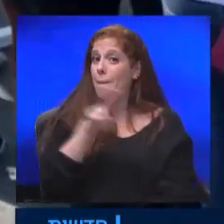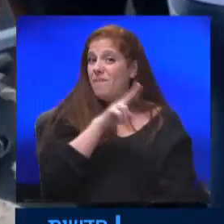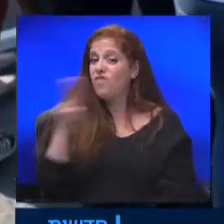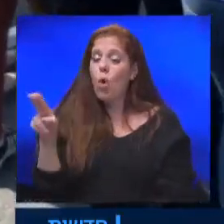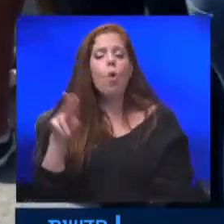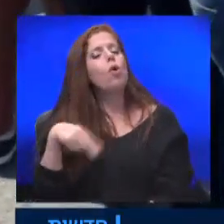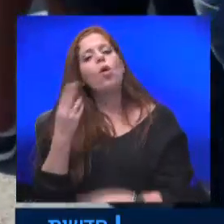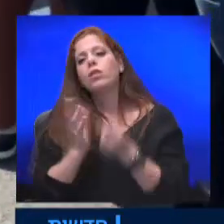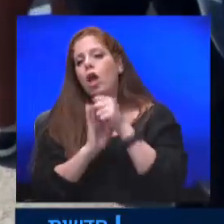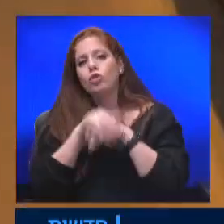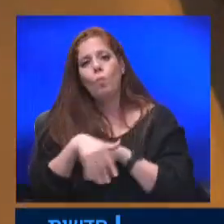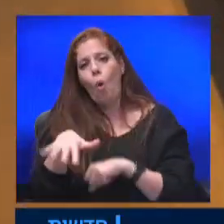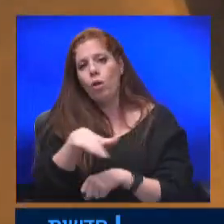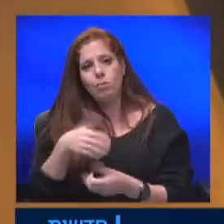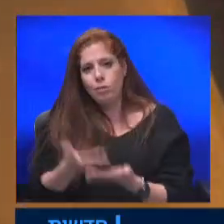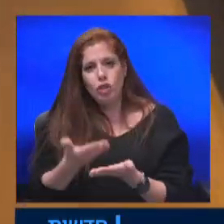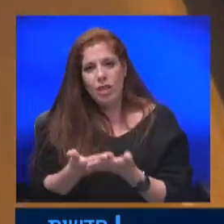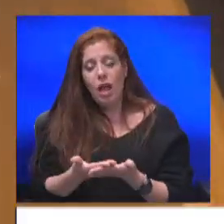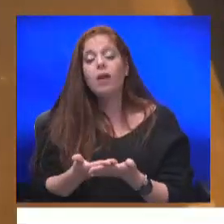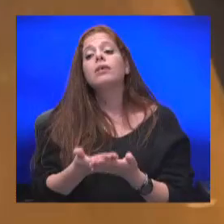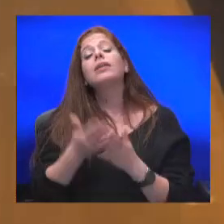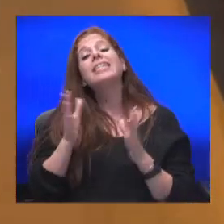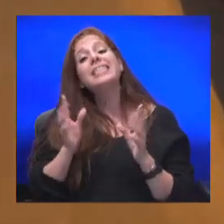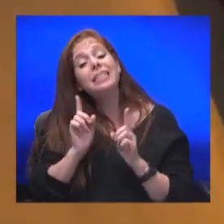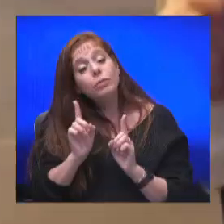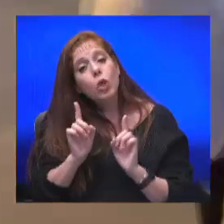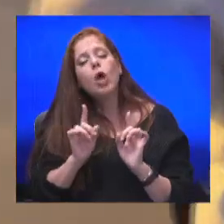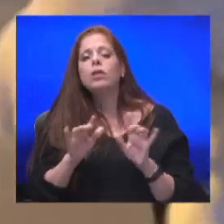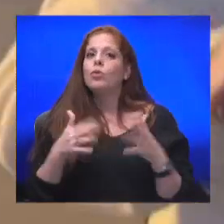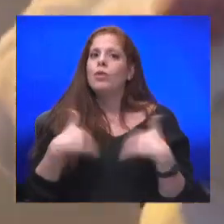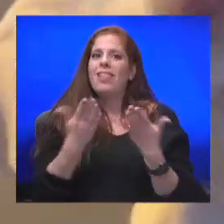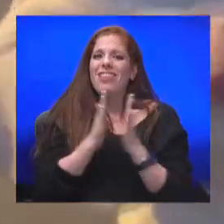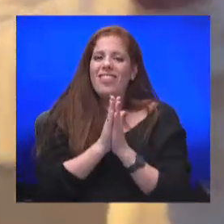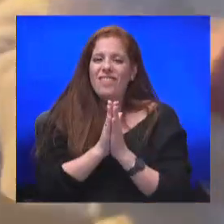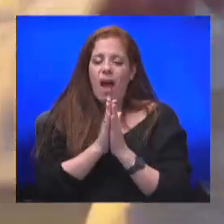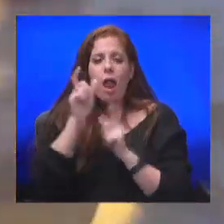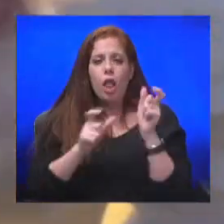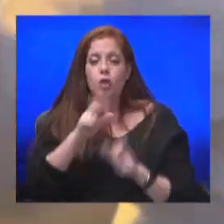הוא מפיח רוח של תקווה בקרב רבים במדינה שסבלו לא מעט בשנים האחרונות.